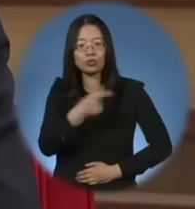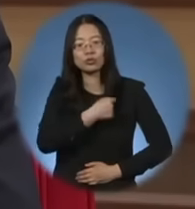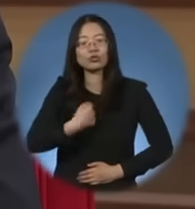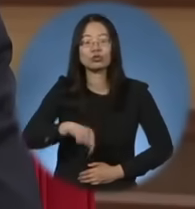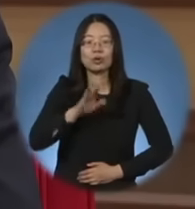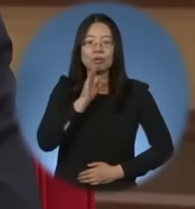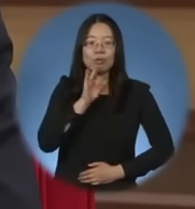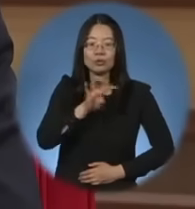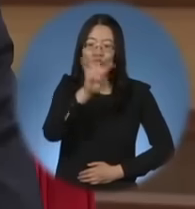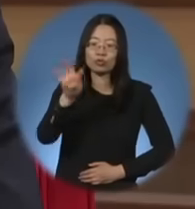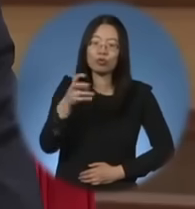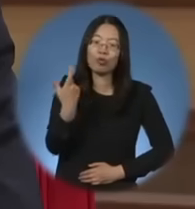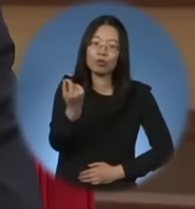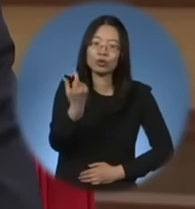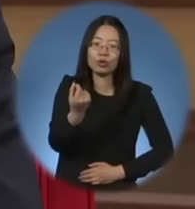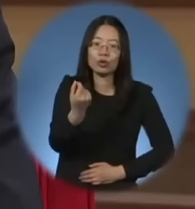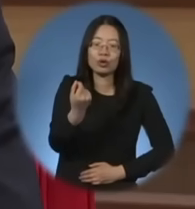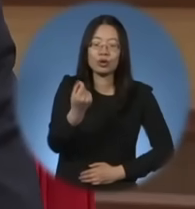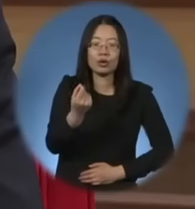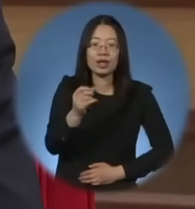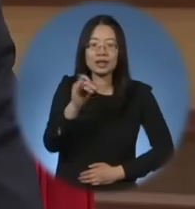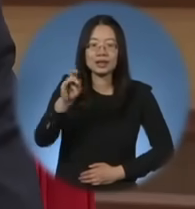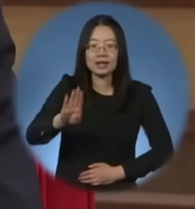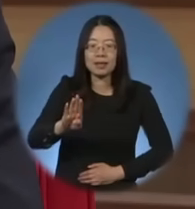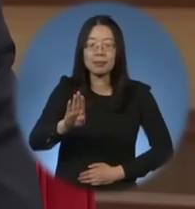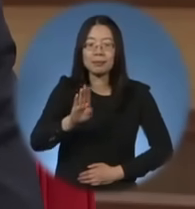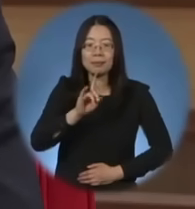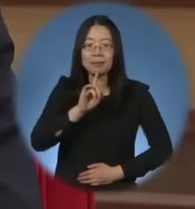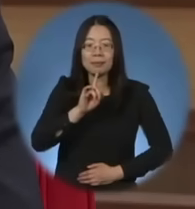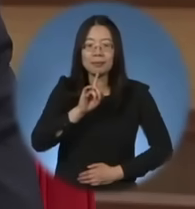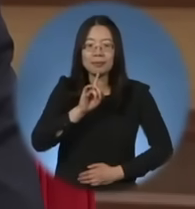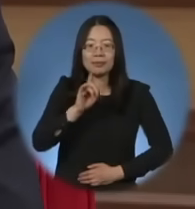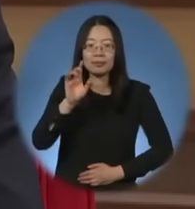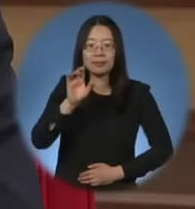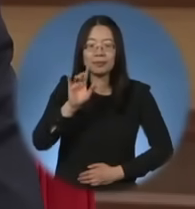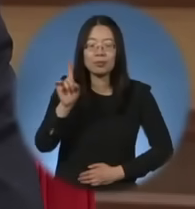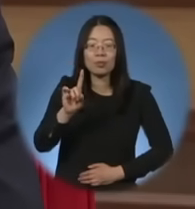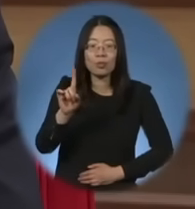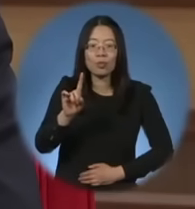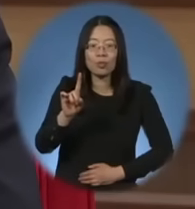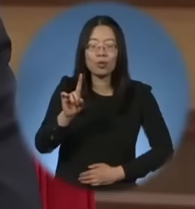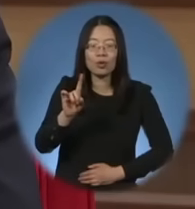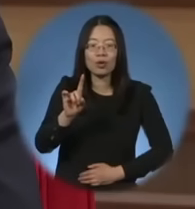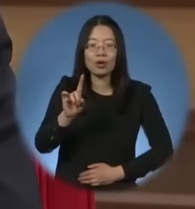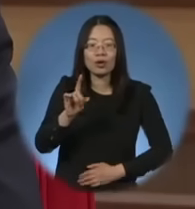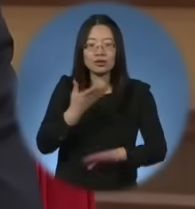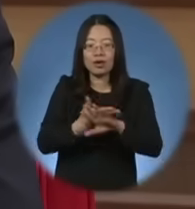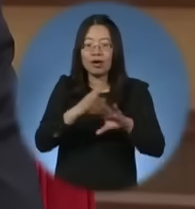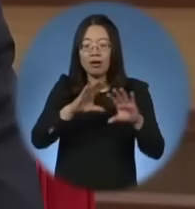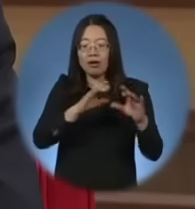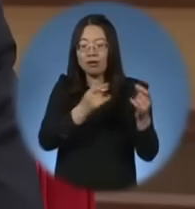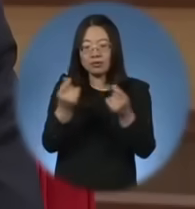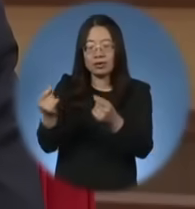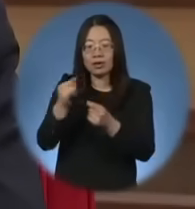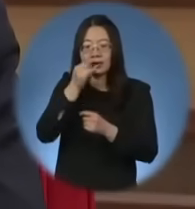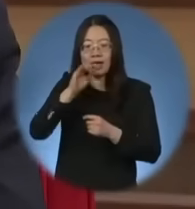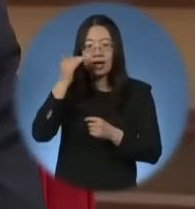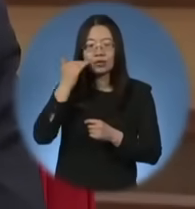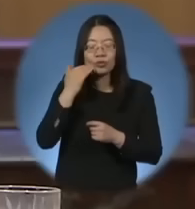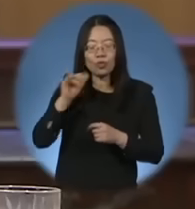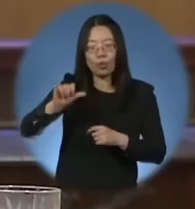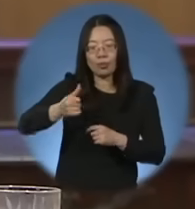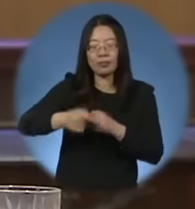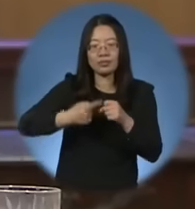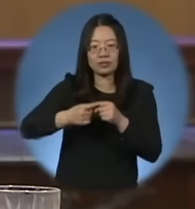중국 그렇고 유럽 그렇도 그렇고 희랍 그렇고 애국도 그렇고 다 250년에요 근데 한국서는